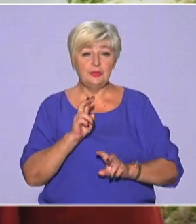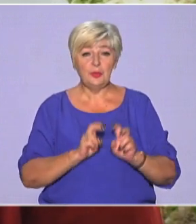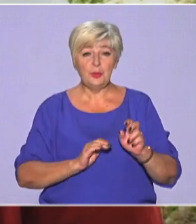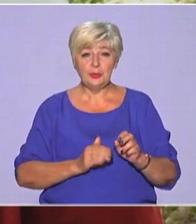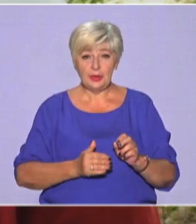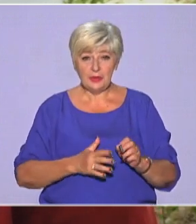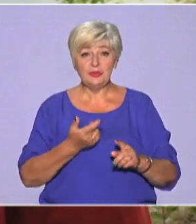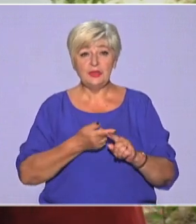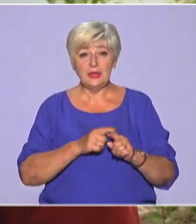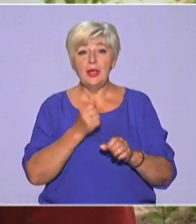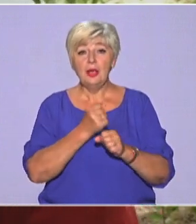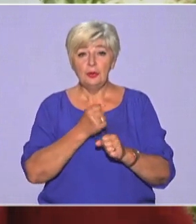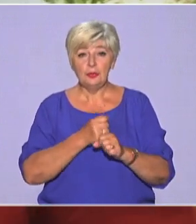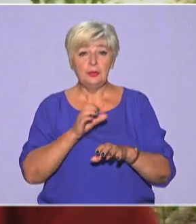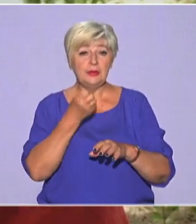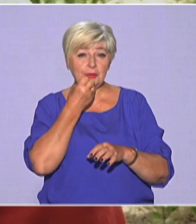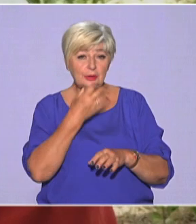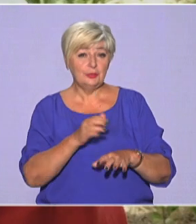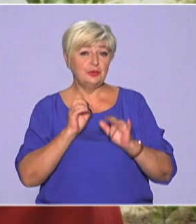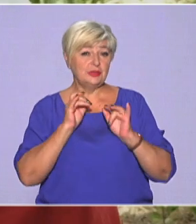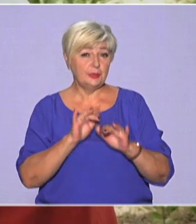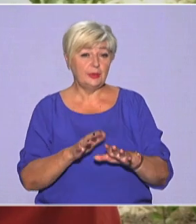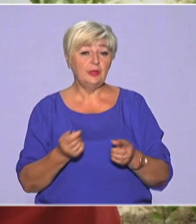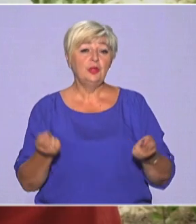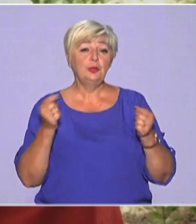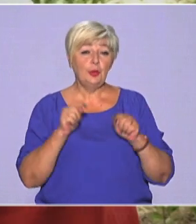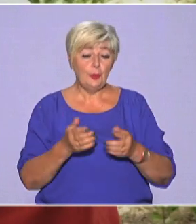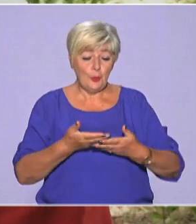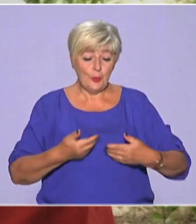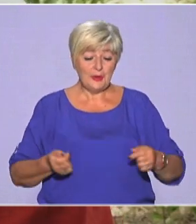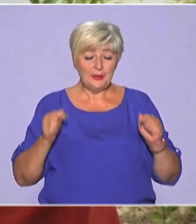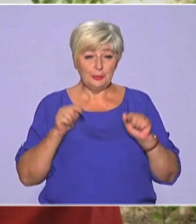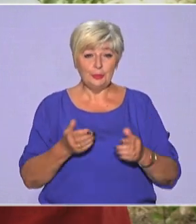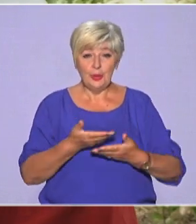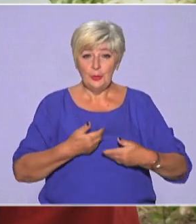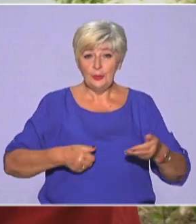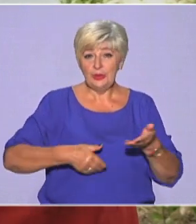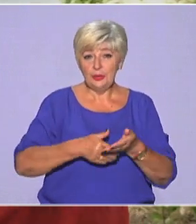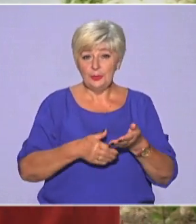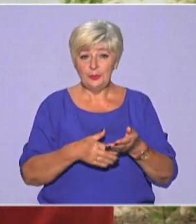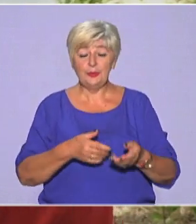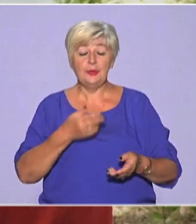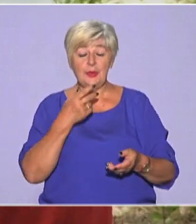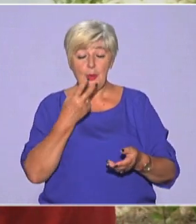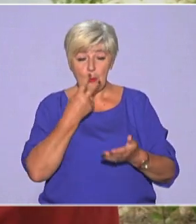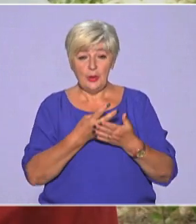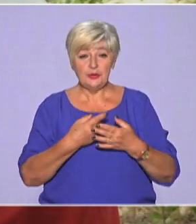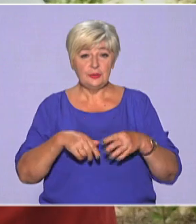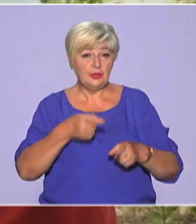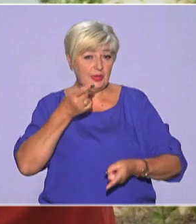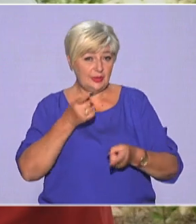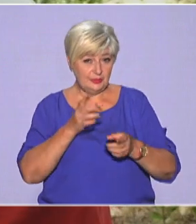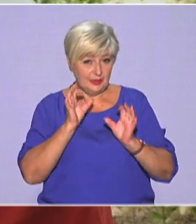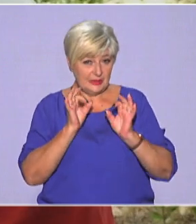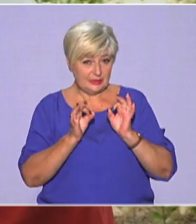добрі справи, то от тому ми і тут, тому що ми допомагаємо. Ми бачимо насправді от таких підприємців, вони теж